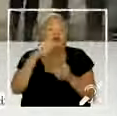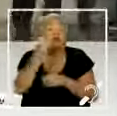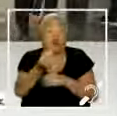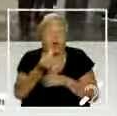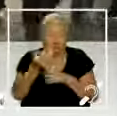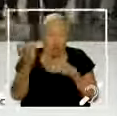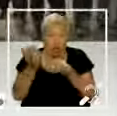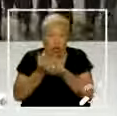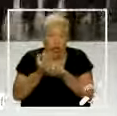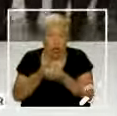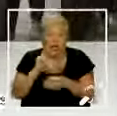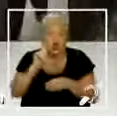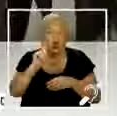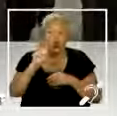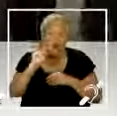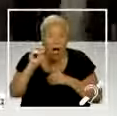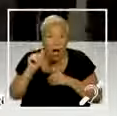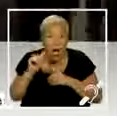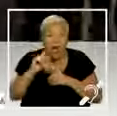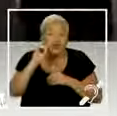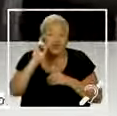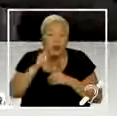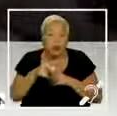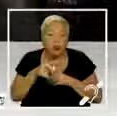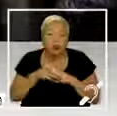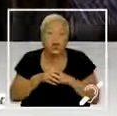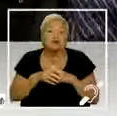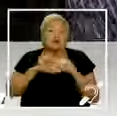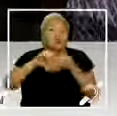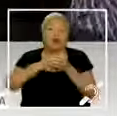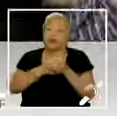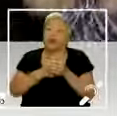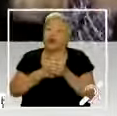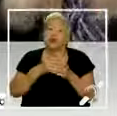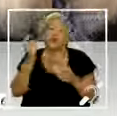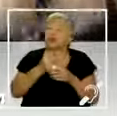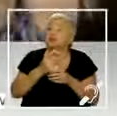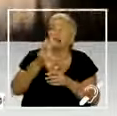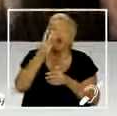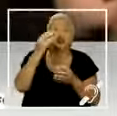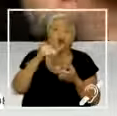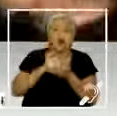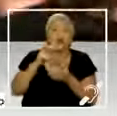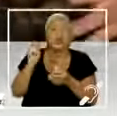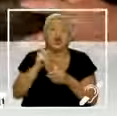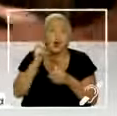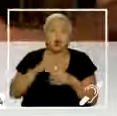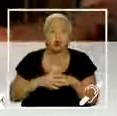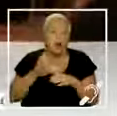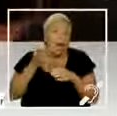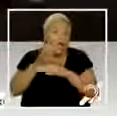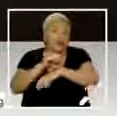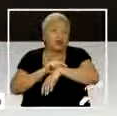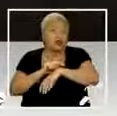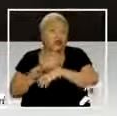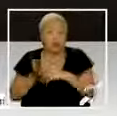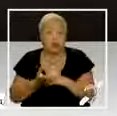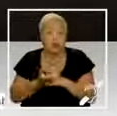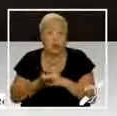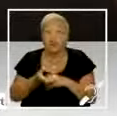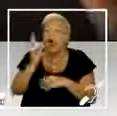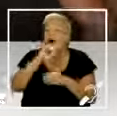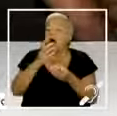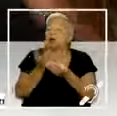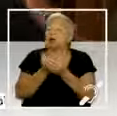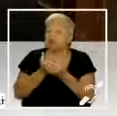dosarul Elenei Udrea ar fi prescris încă din 2019. De asemenea, un alt dosar al finanțării